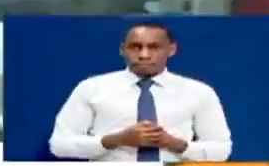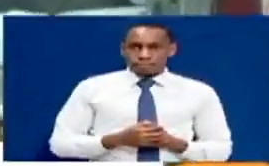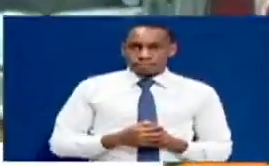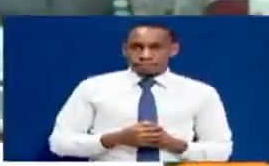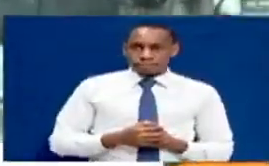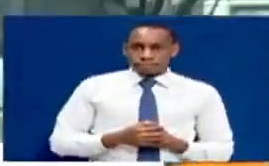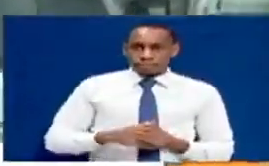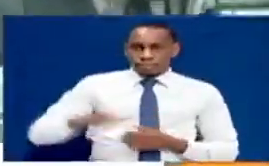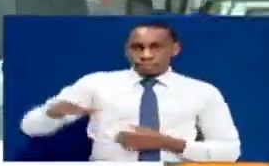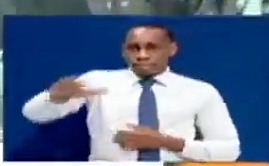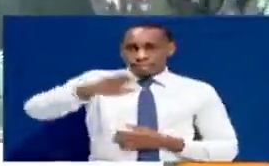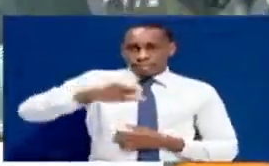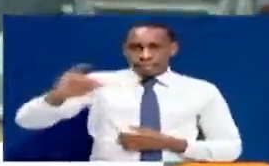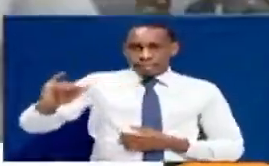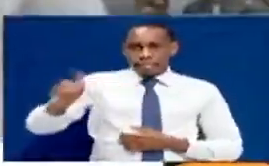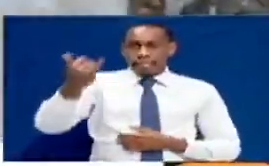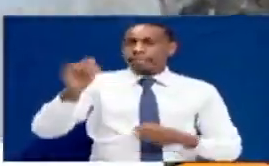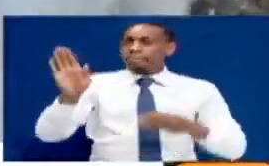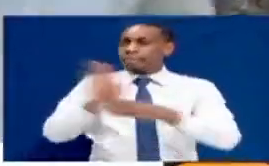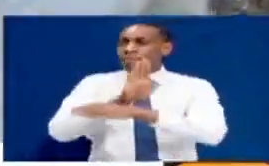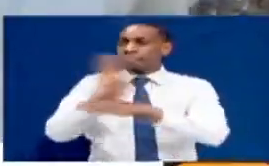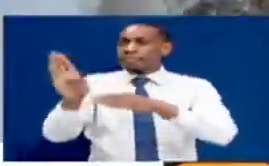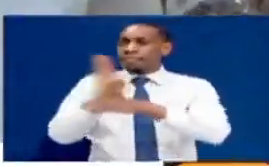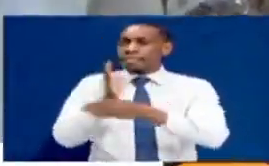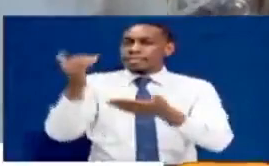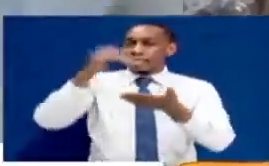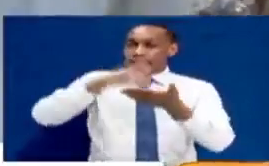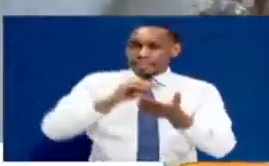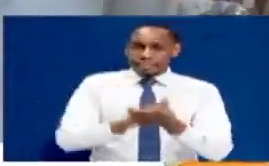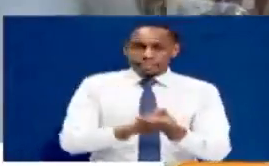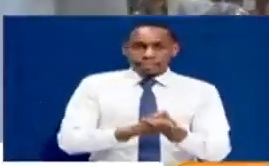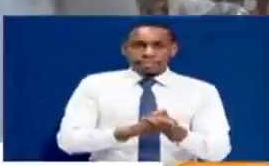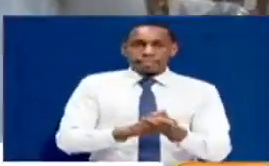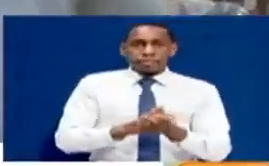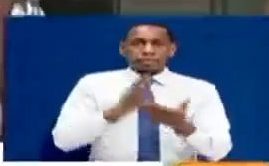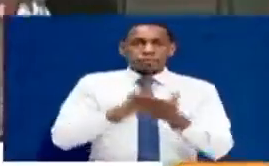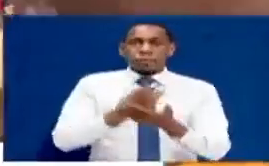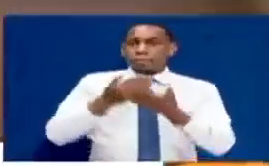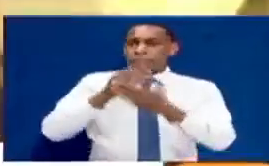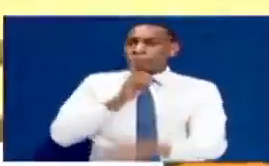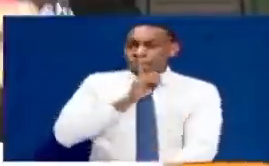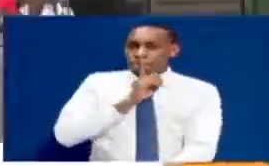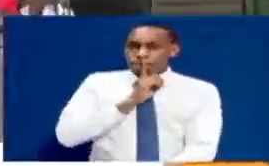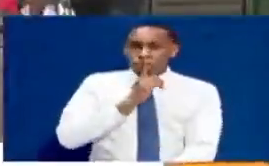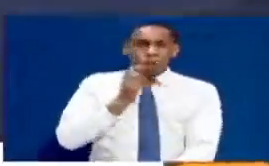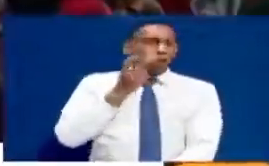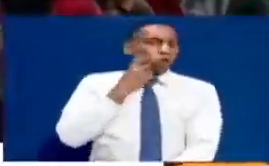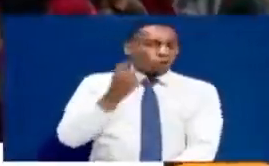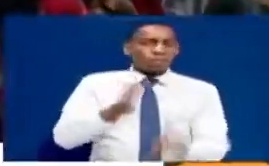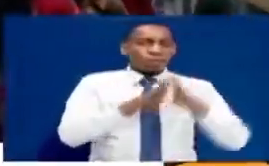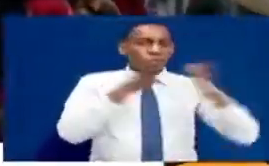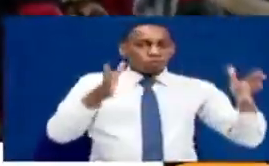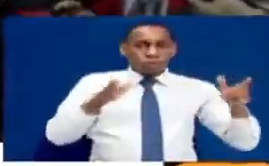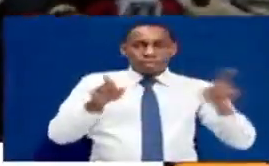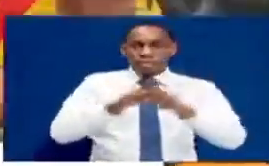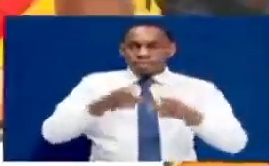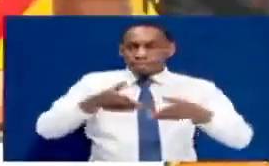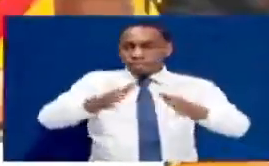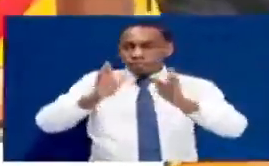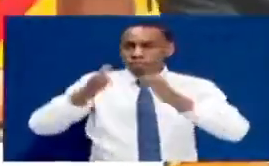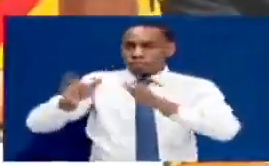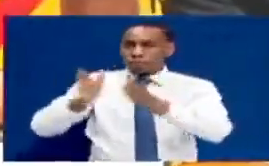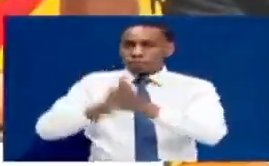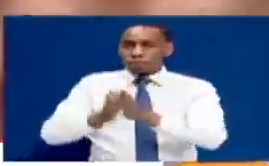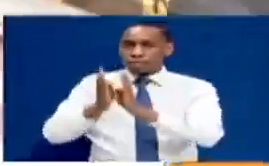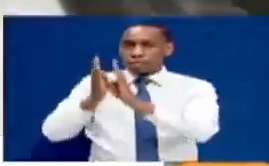Mtaa wa Eastleigh umefufuka tena. Kimya kilichokuwa kimeshamiri katika maduka mashuhuri, mitaa na vituo